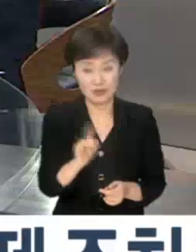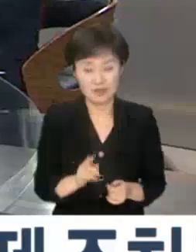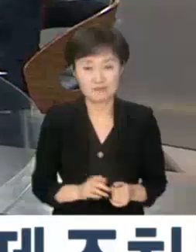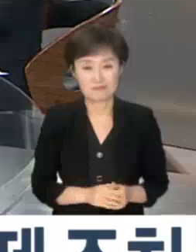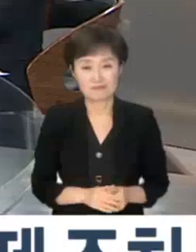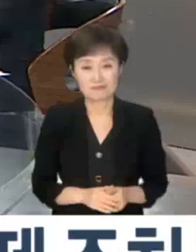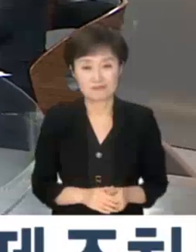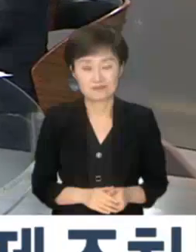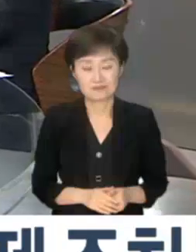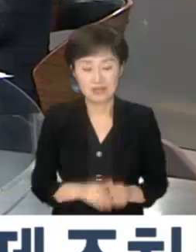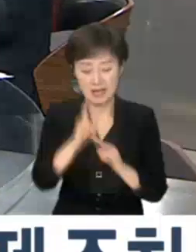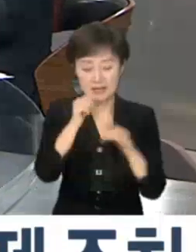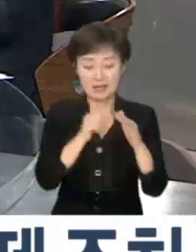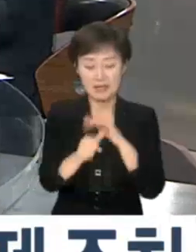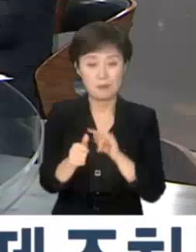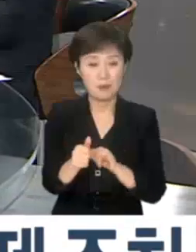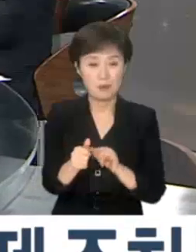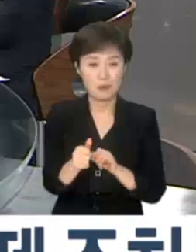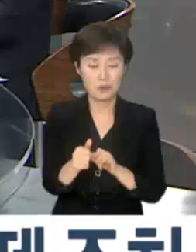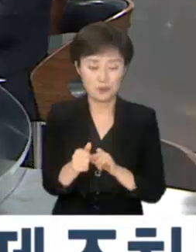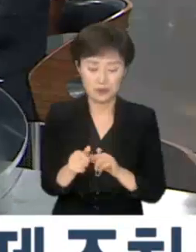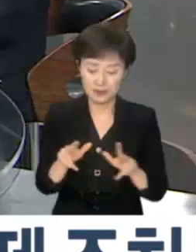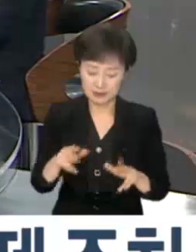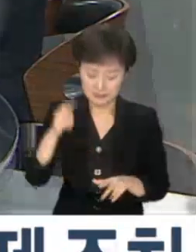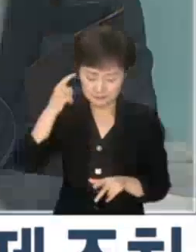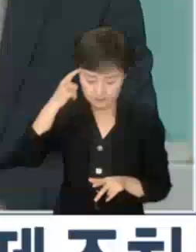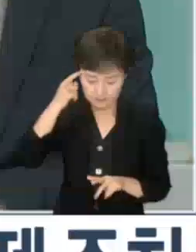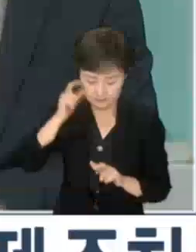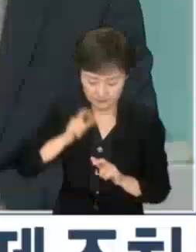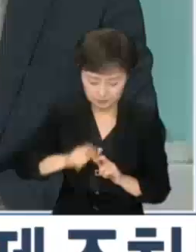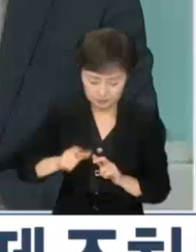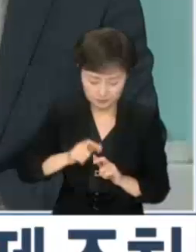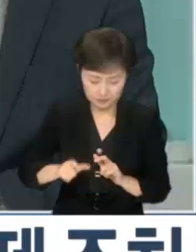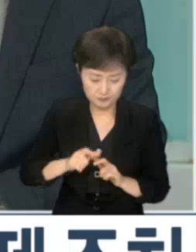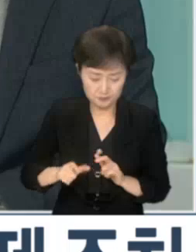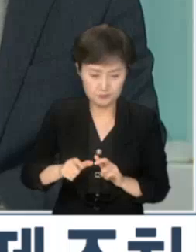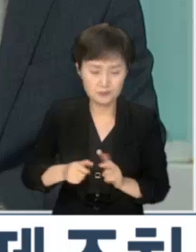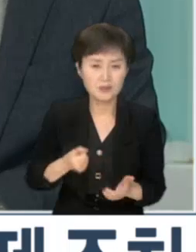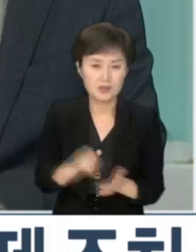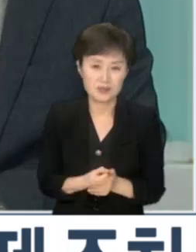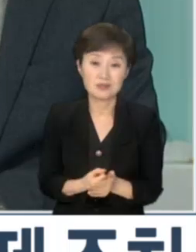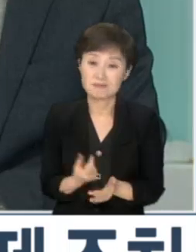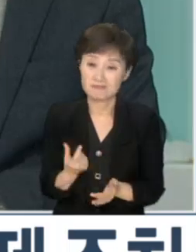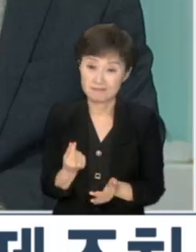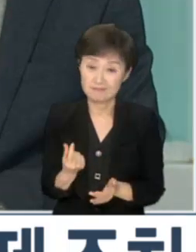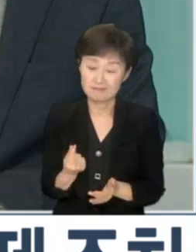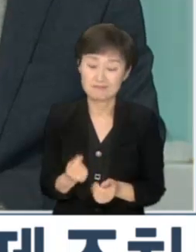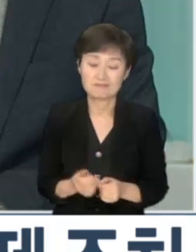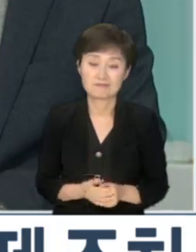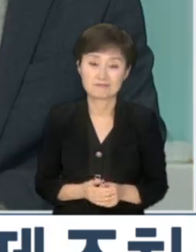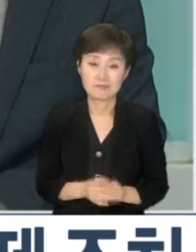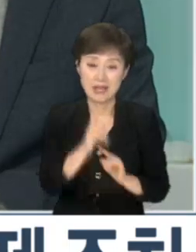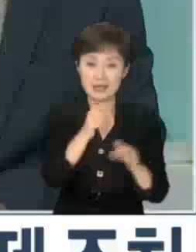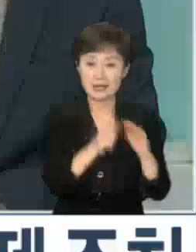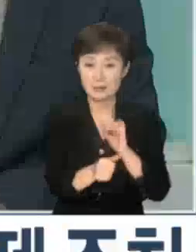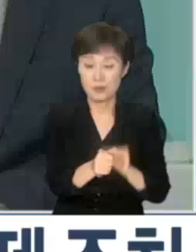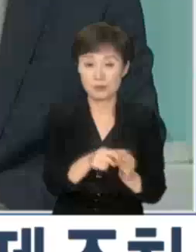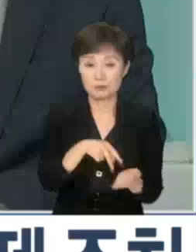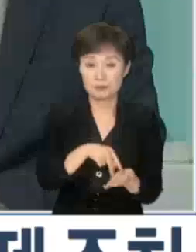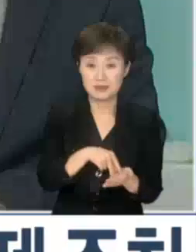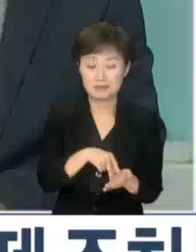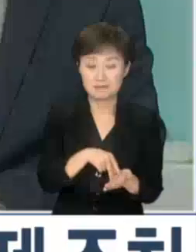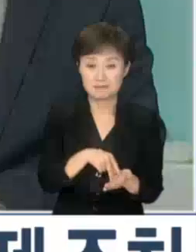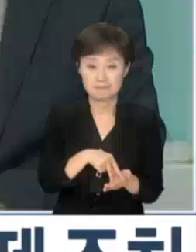해석해요? 그만큼 이제 이재명 대표가 이 상황에 대해서 엄중하게 대처하고 있다라고 보시는 게 맞는 것 같아요. 그래서 그 이재명 대표는 본인의